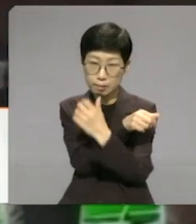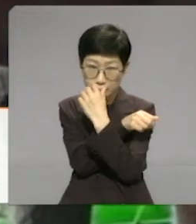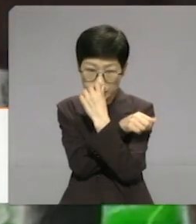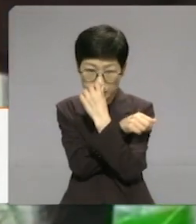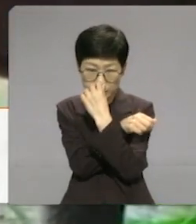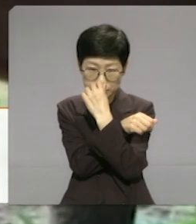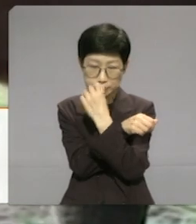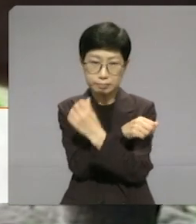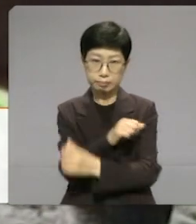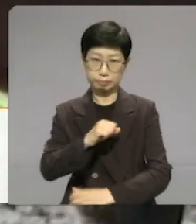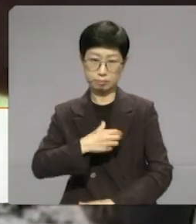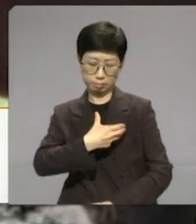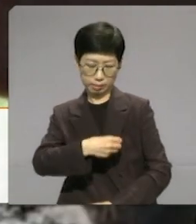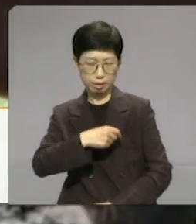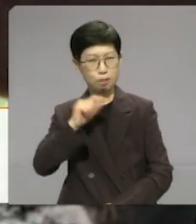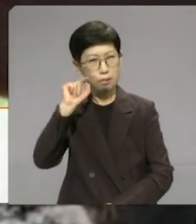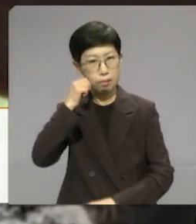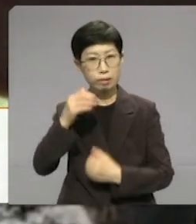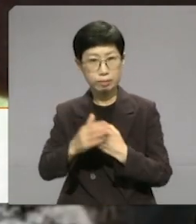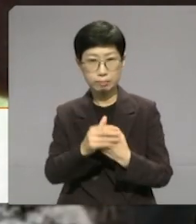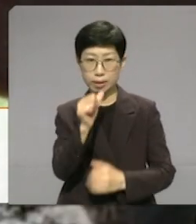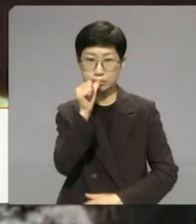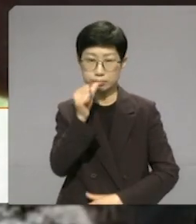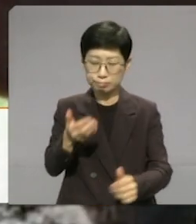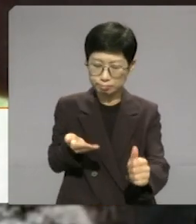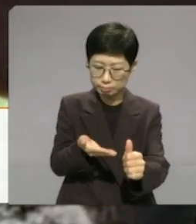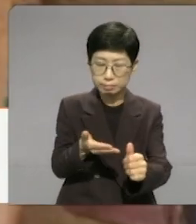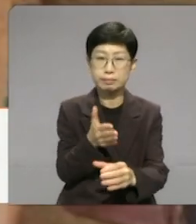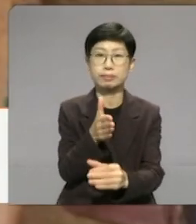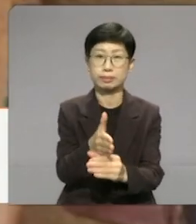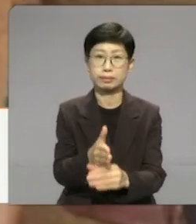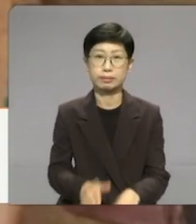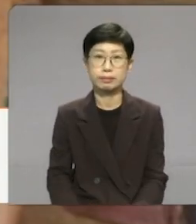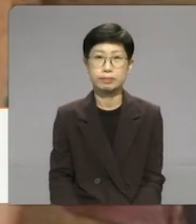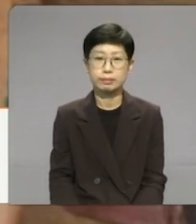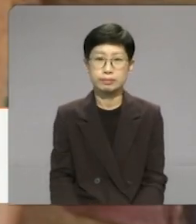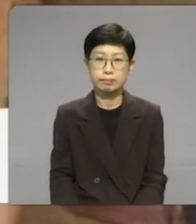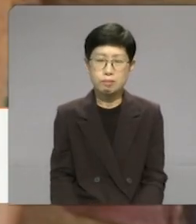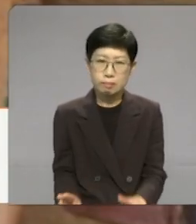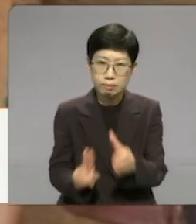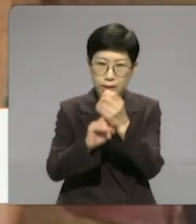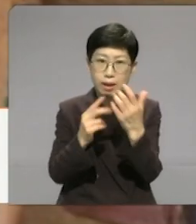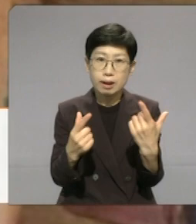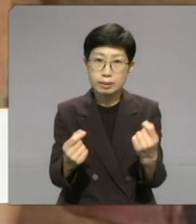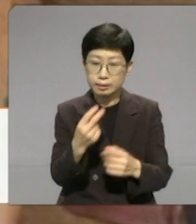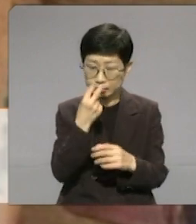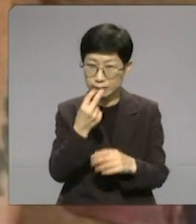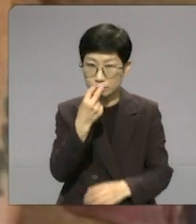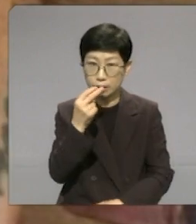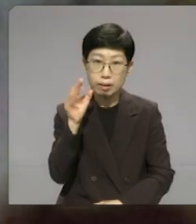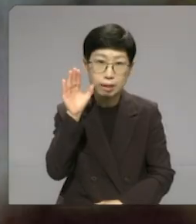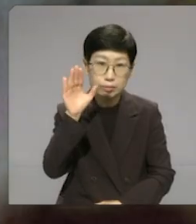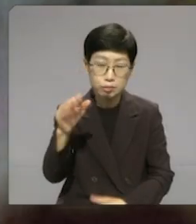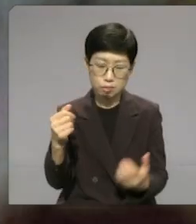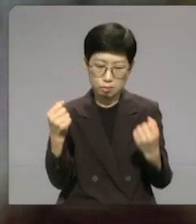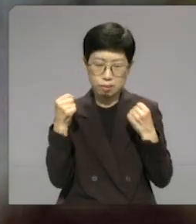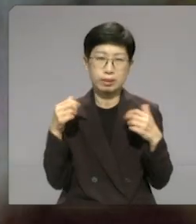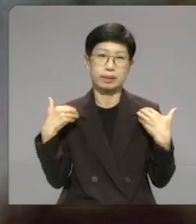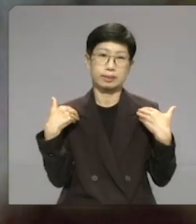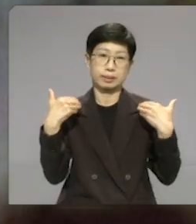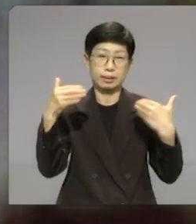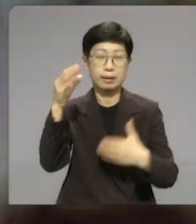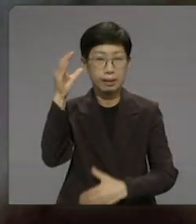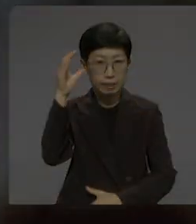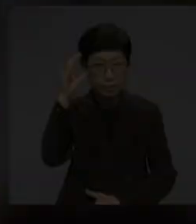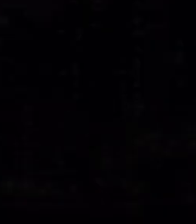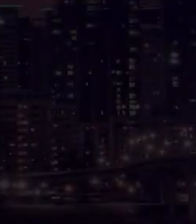어미젖을 먹기 어려워 젖병으로 영향을 채우는 중인데요 기적같은 생명이 앞으로 도 건강하게 자라길 기대해